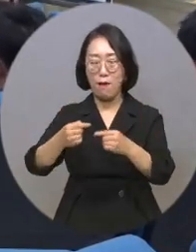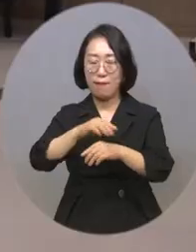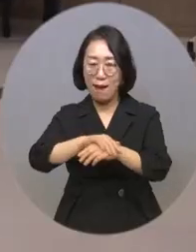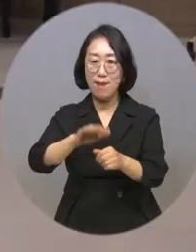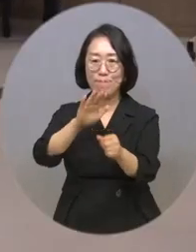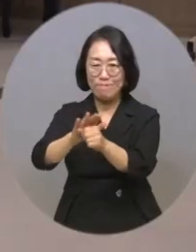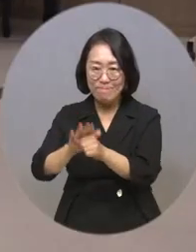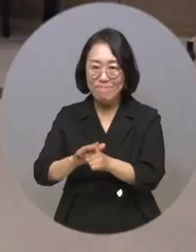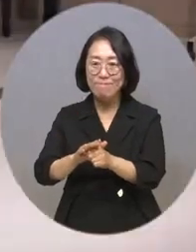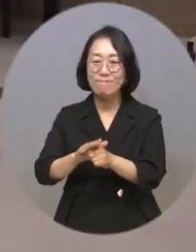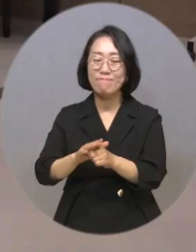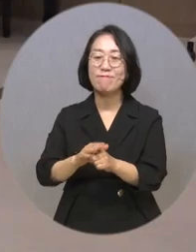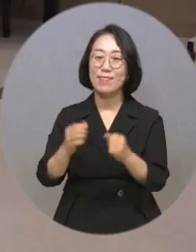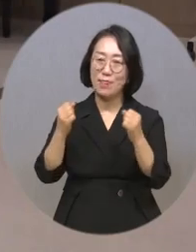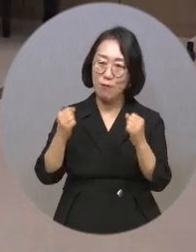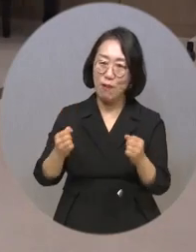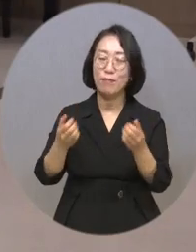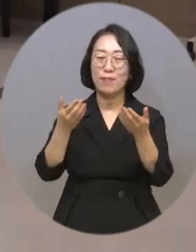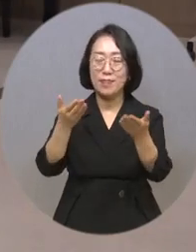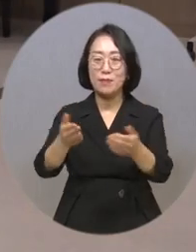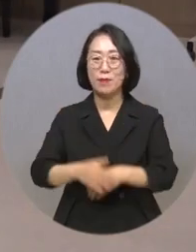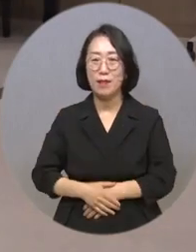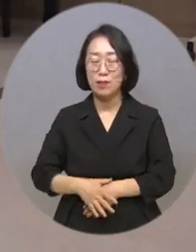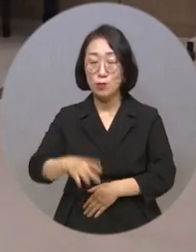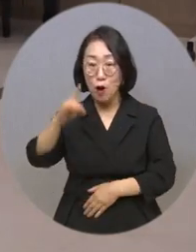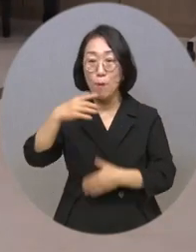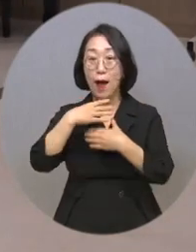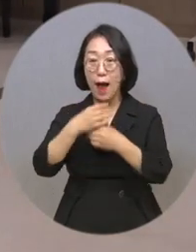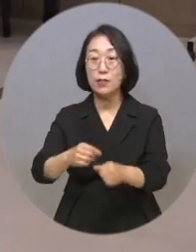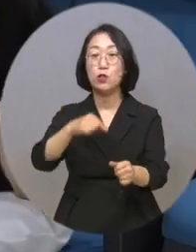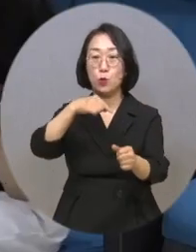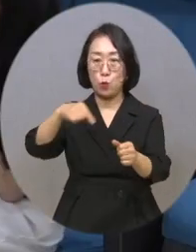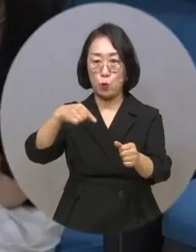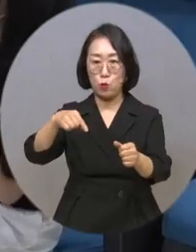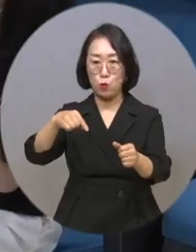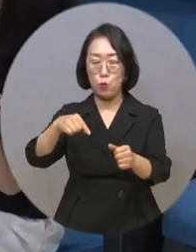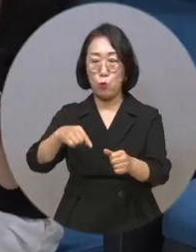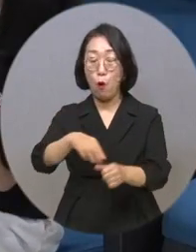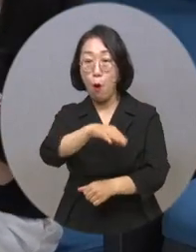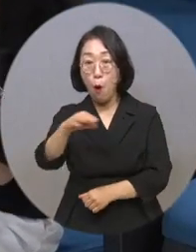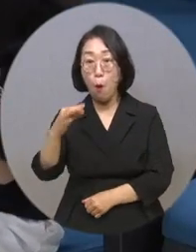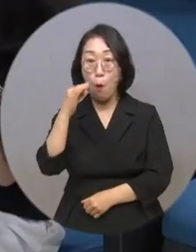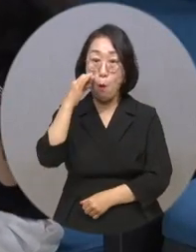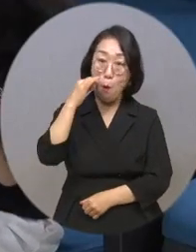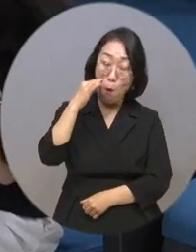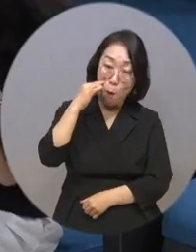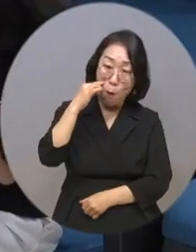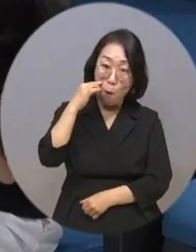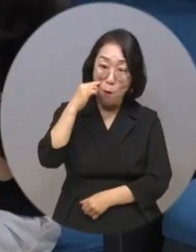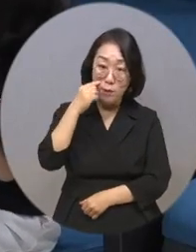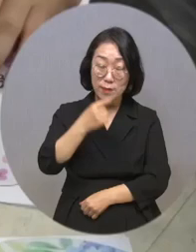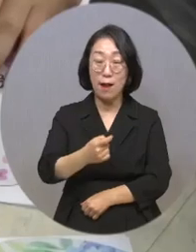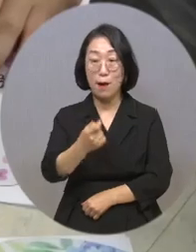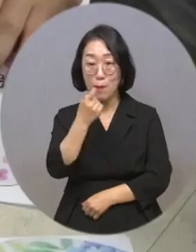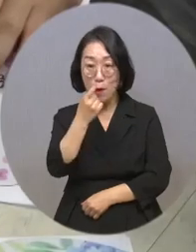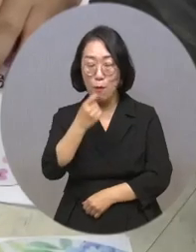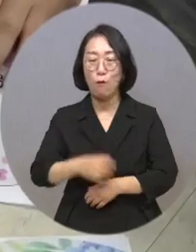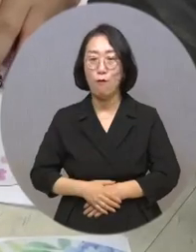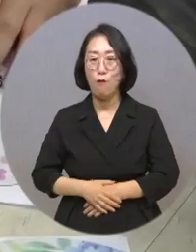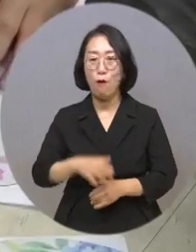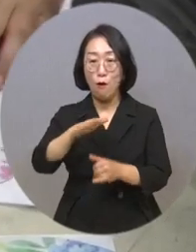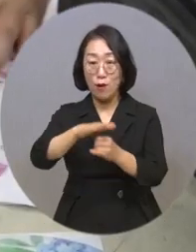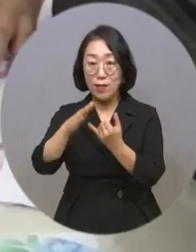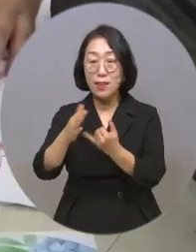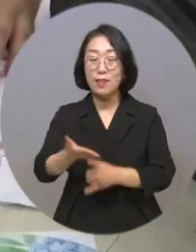응원했습니다. 첫 수업 김현순 선생님의 안전교육은 어린이들의 흥미를 한껏 이끌어냈습니다.